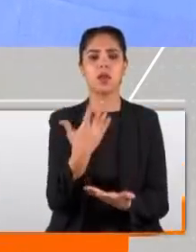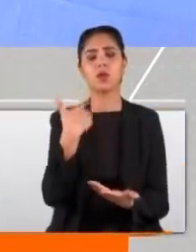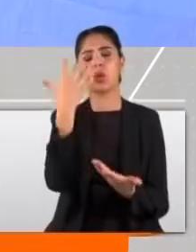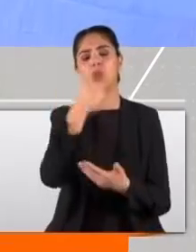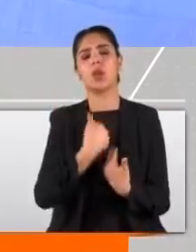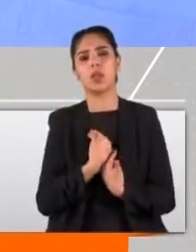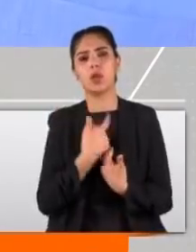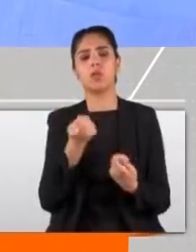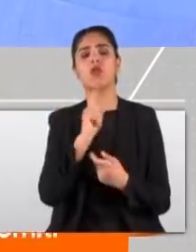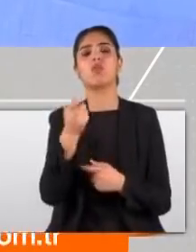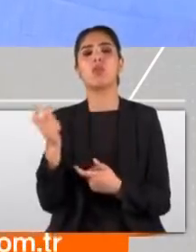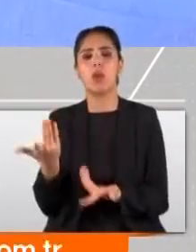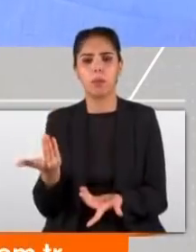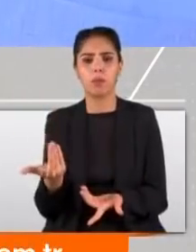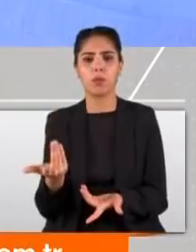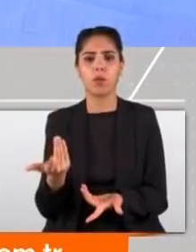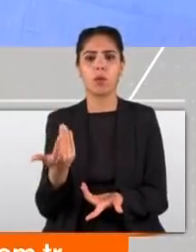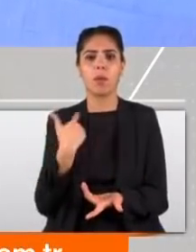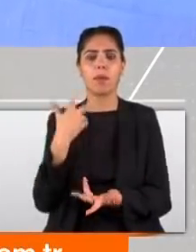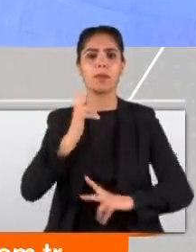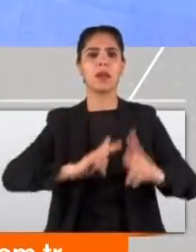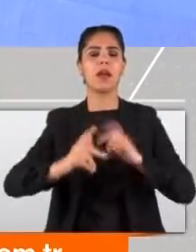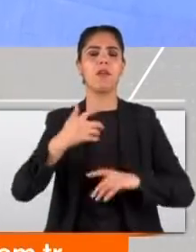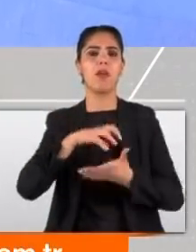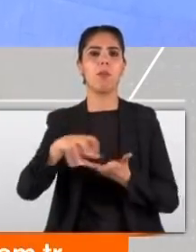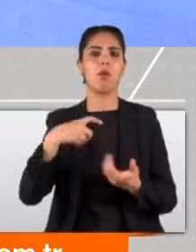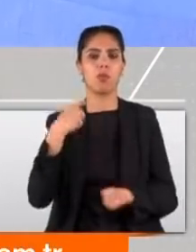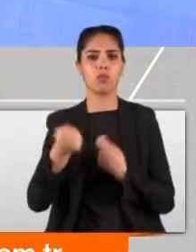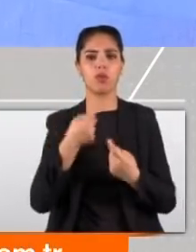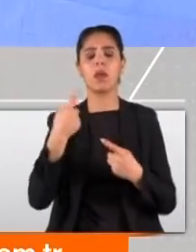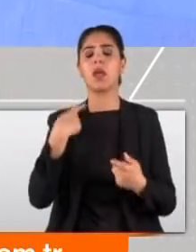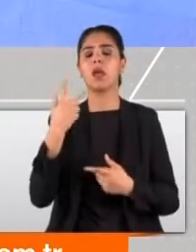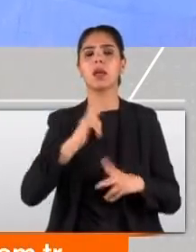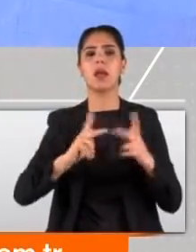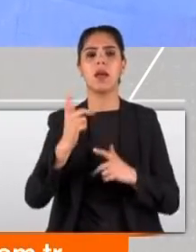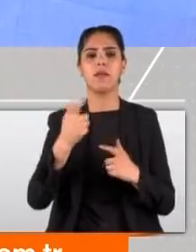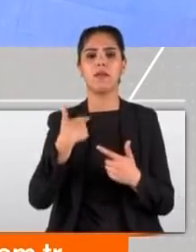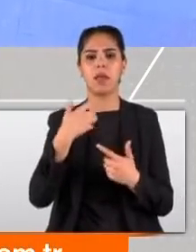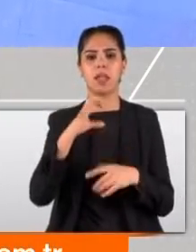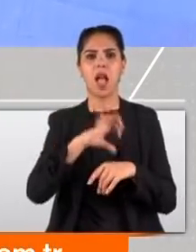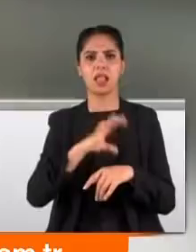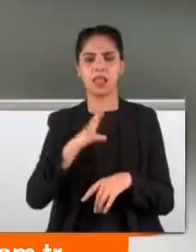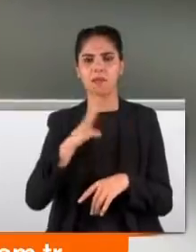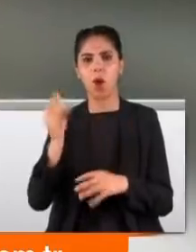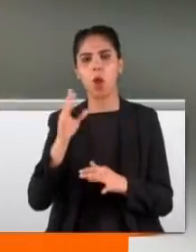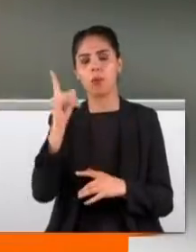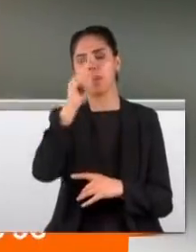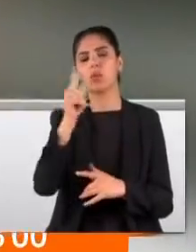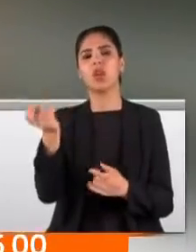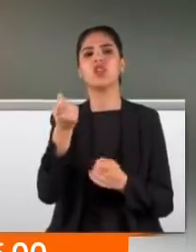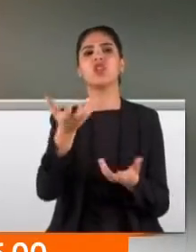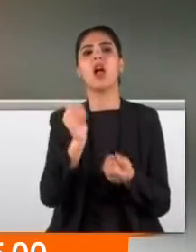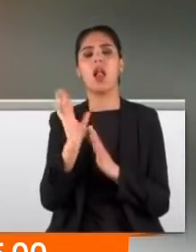Utanıyorum. İş bulamıyorum. Esas mesleğim tekstil abi. Bugün tekstilde iş bulamıyorum. Nöbet geçirsin diye işe almıyorlar. Mehmet